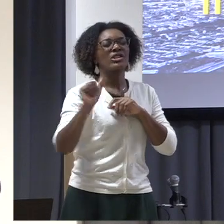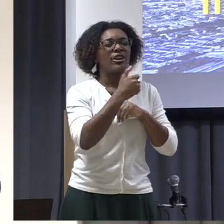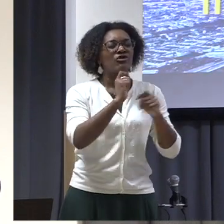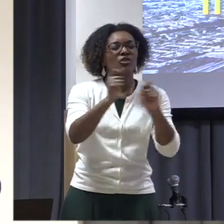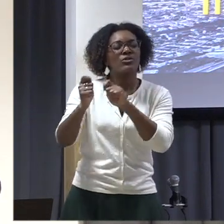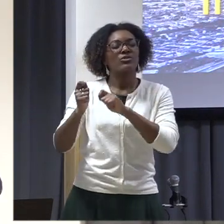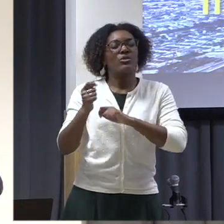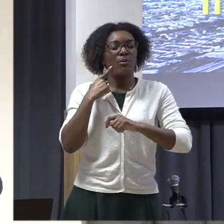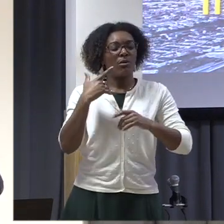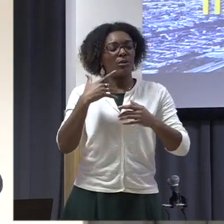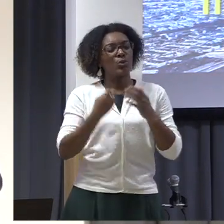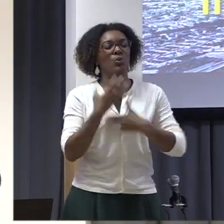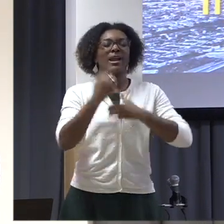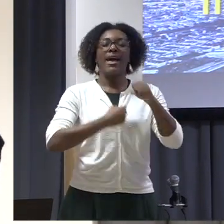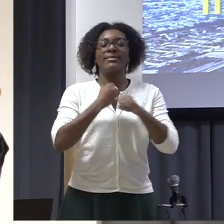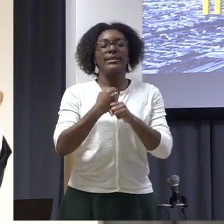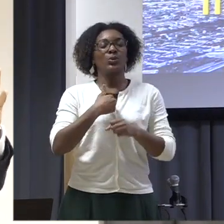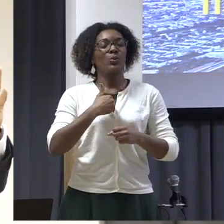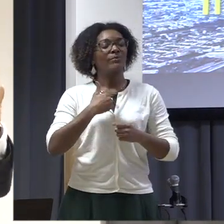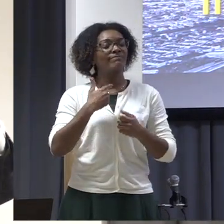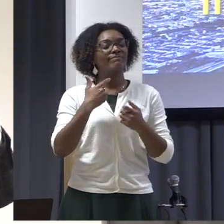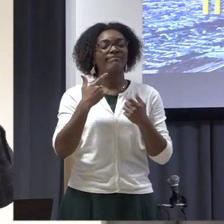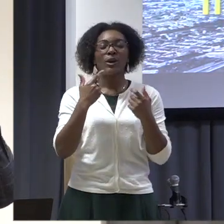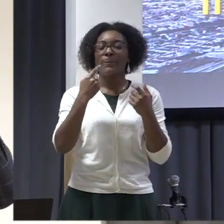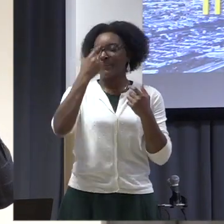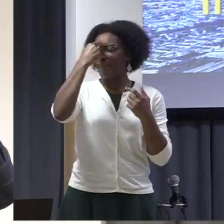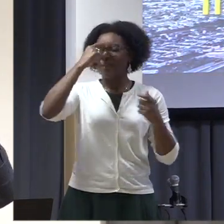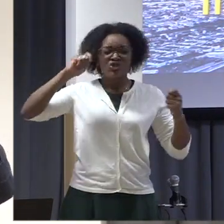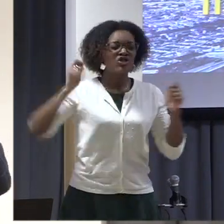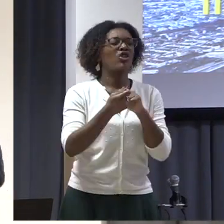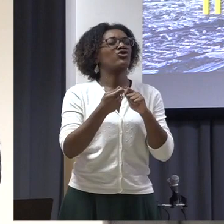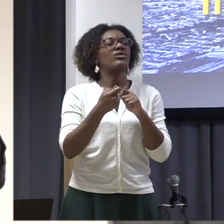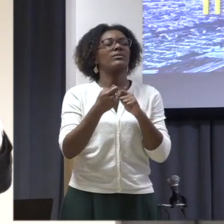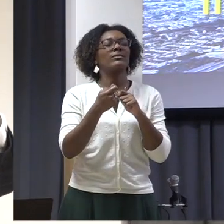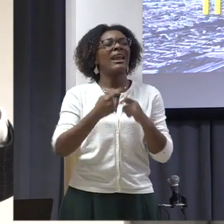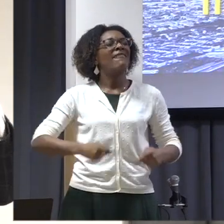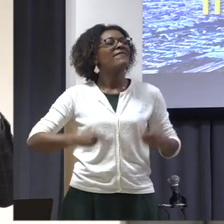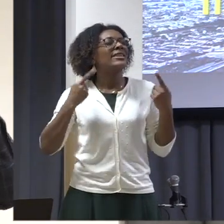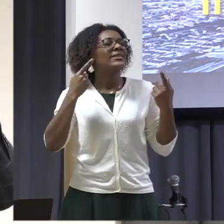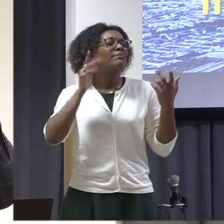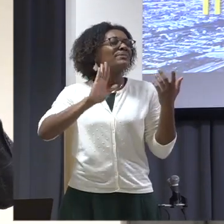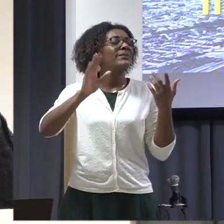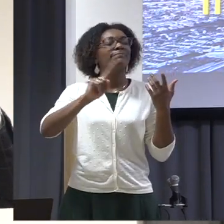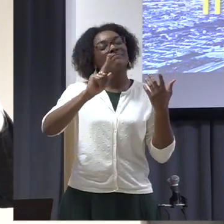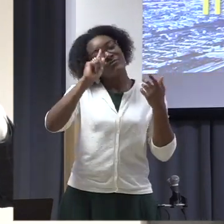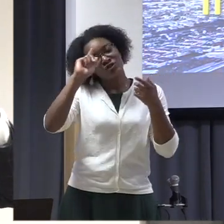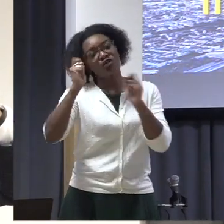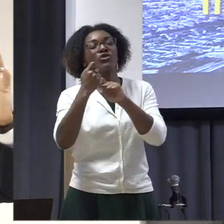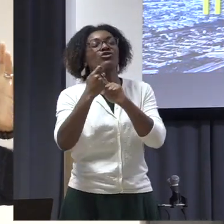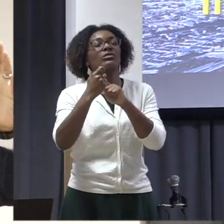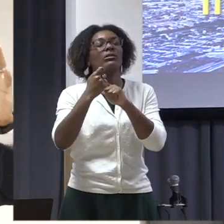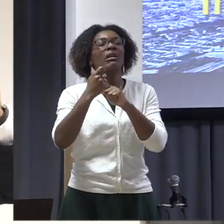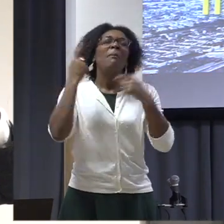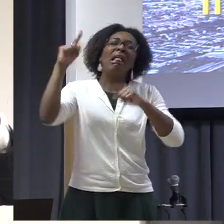avec une autre manière de voir le monde une autre façon de voir la vie pas seulement dans un registre de